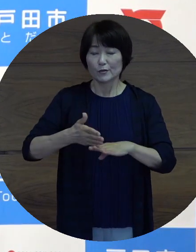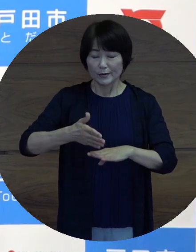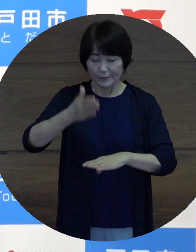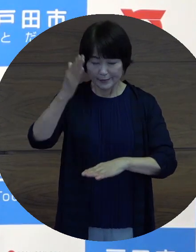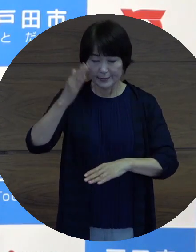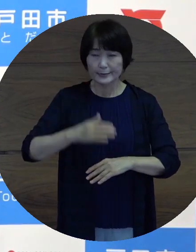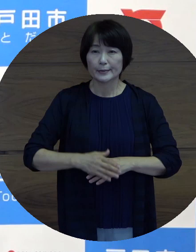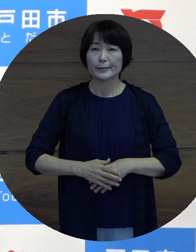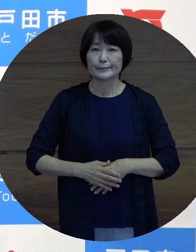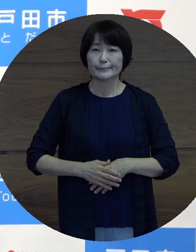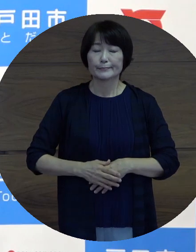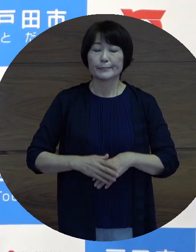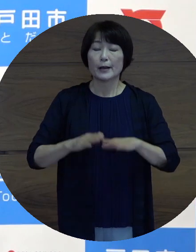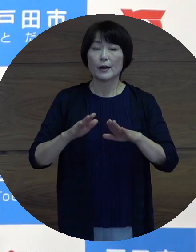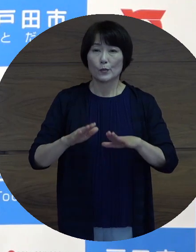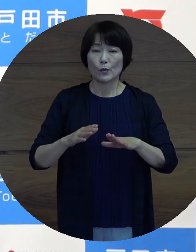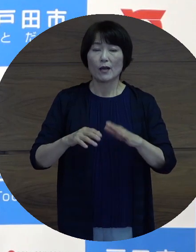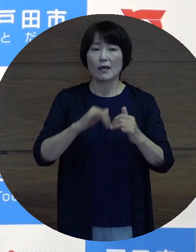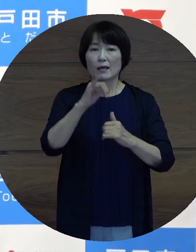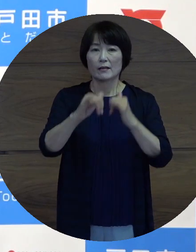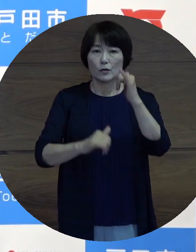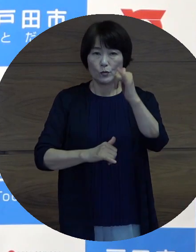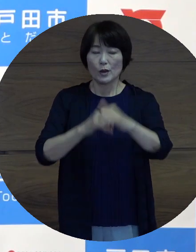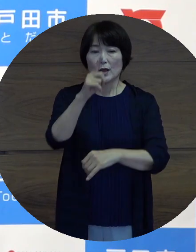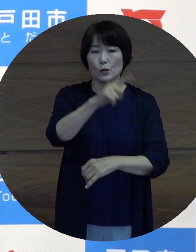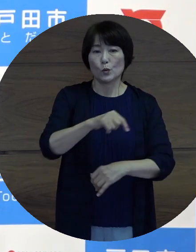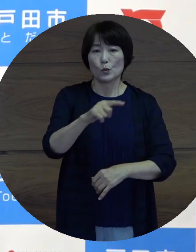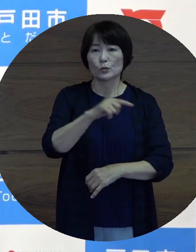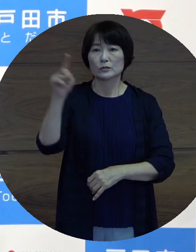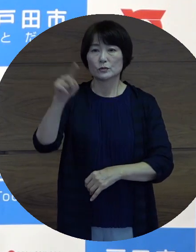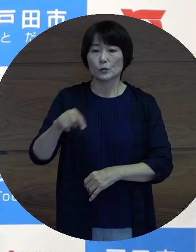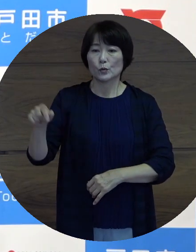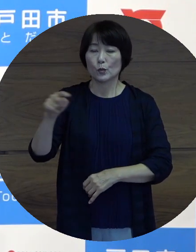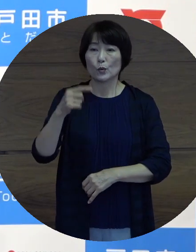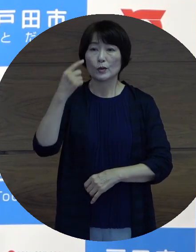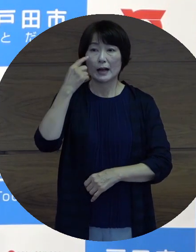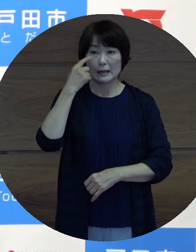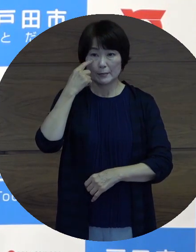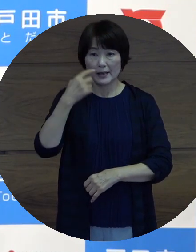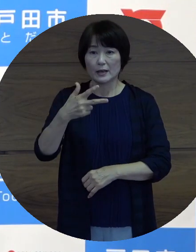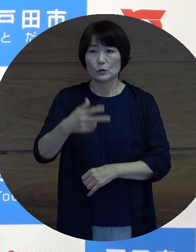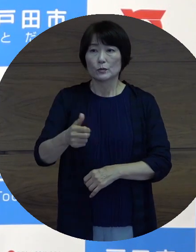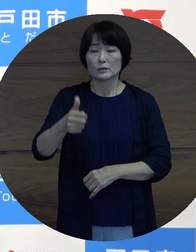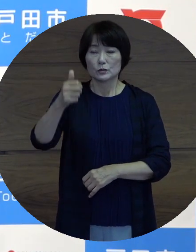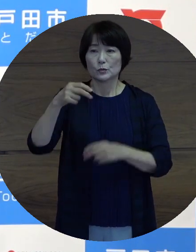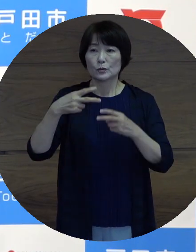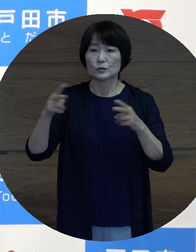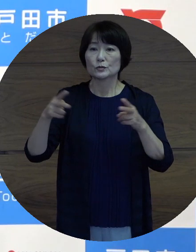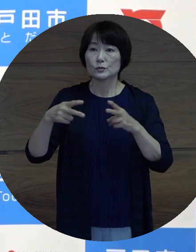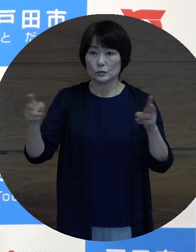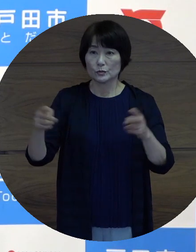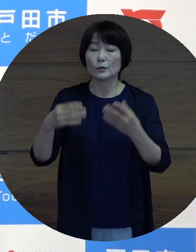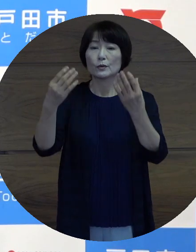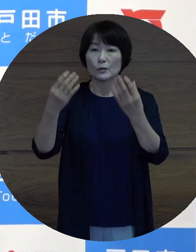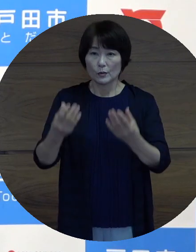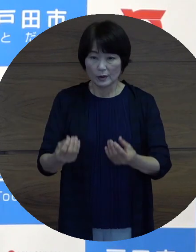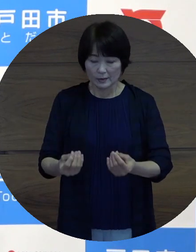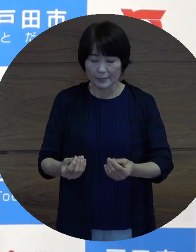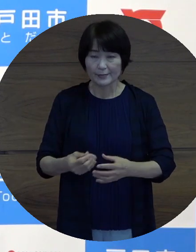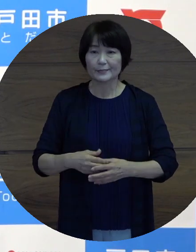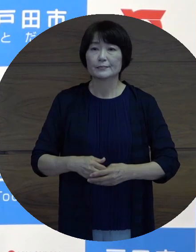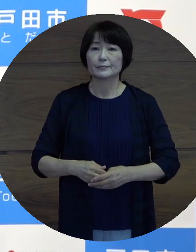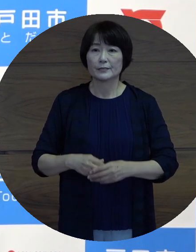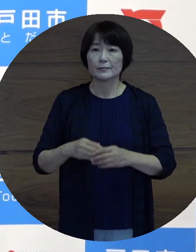ました。ここで、第、66回目となります、視聴ニュース、終了したいと思